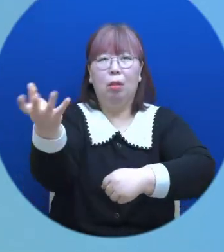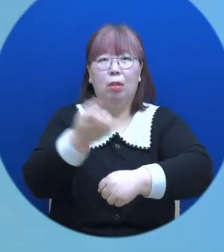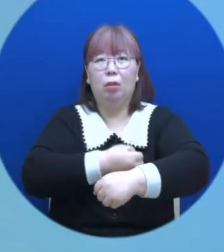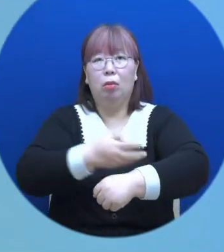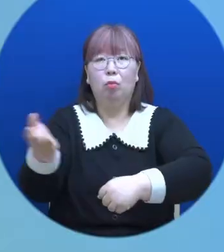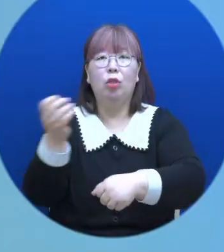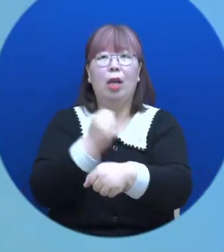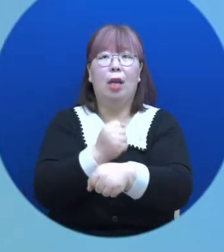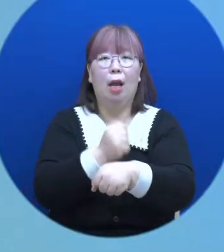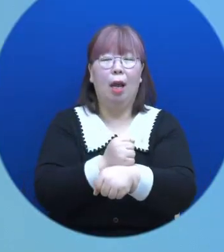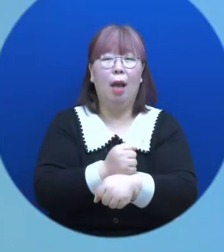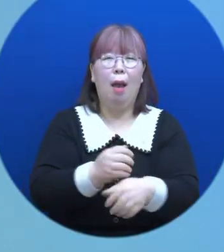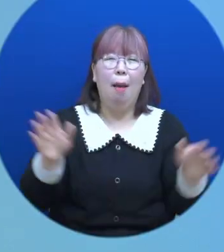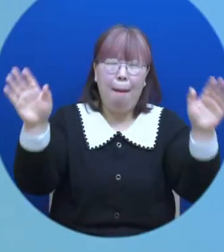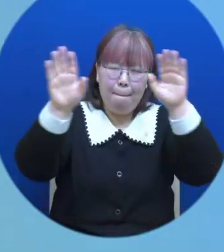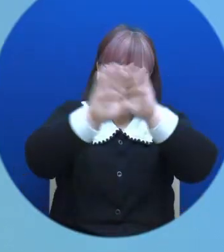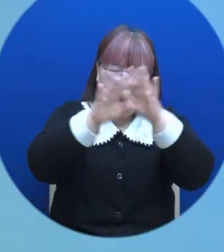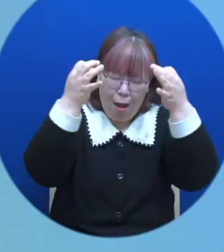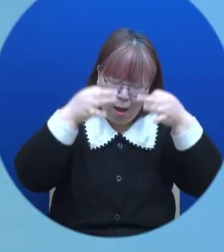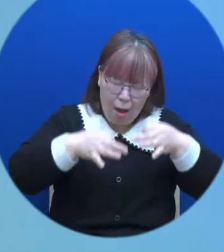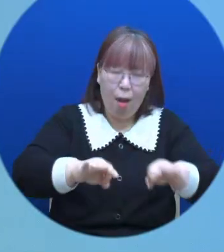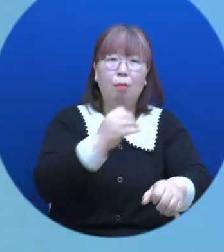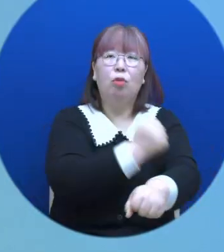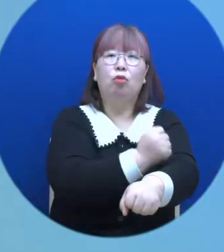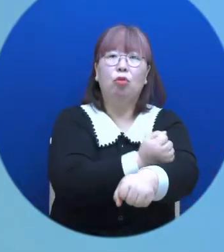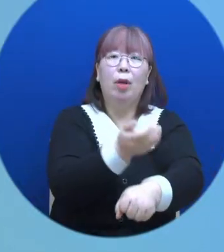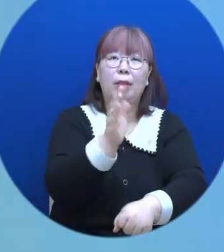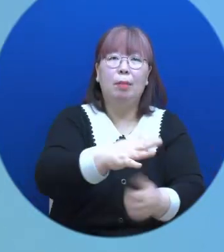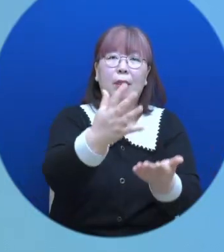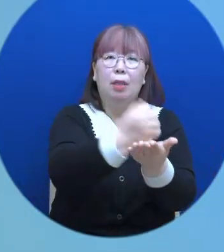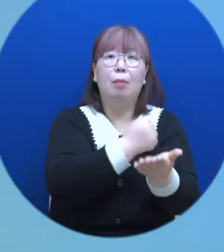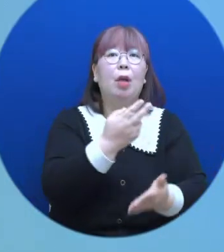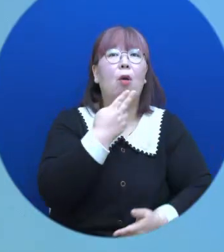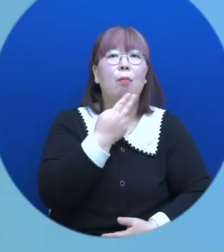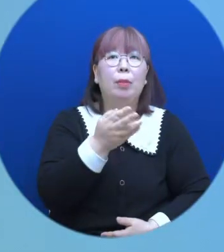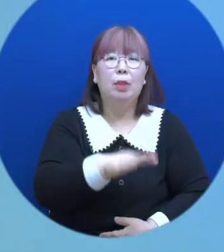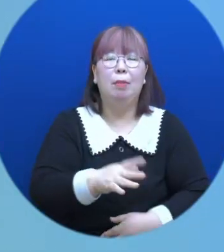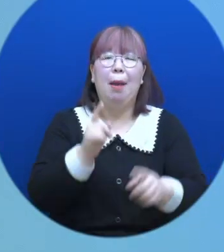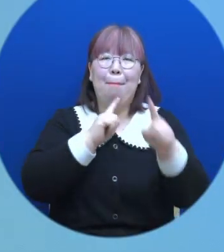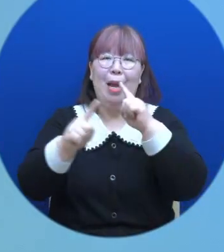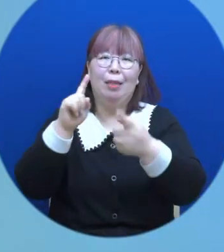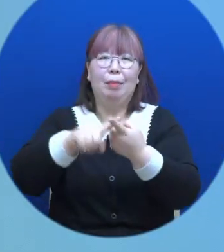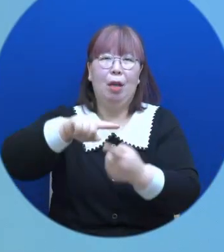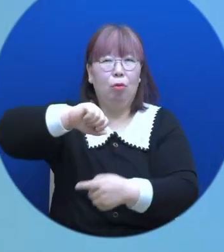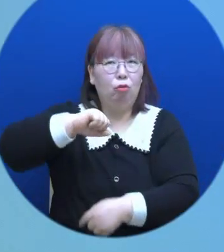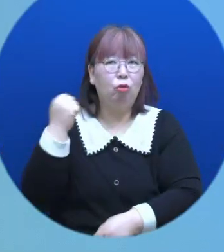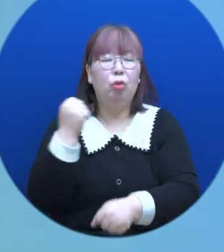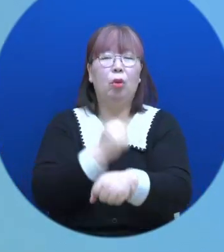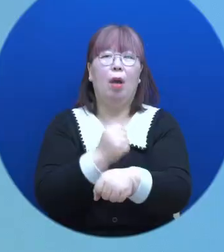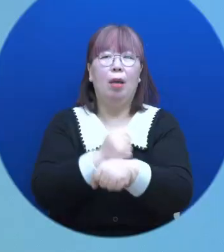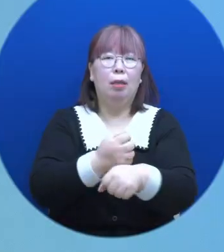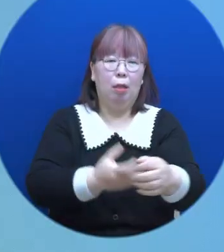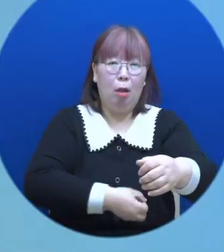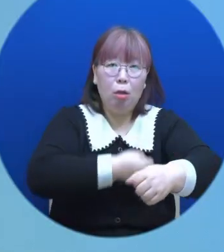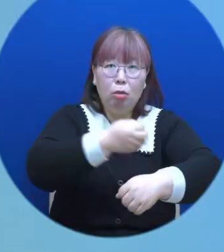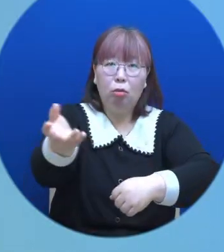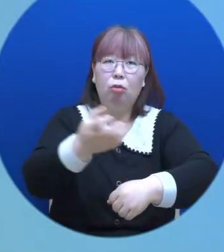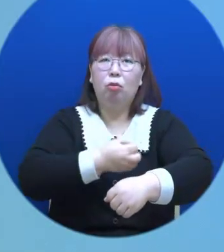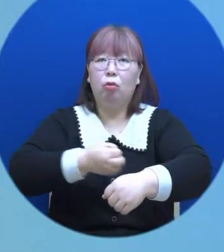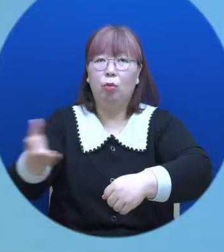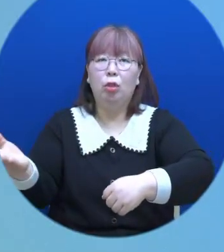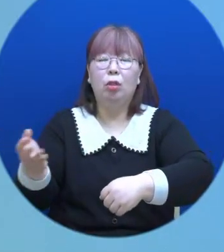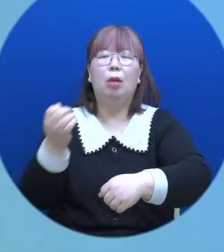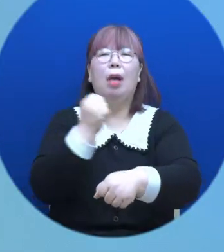밤이 맞도록 수고하였으되 잡은 것이 없지만은 말씀에 의하여 그물을 내리리다 했을